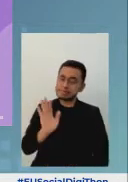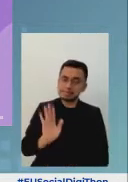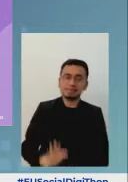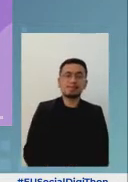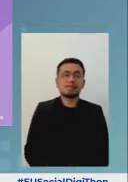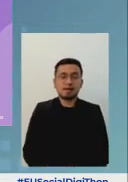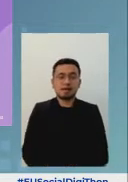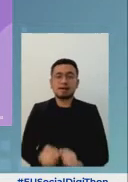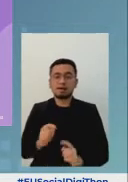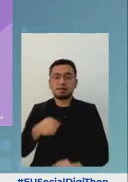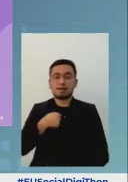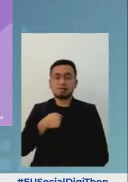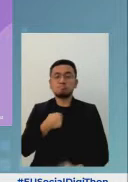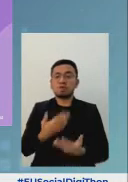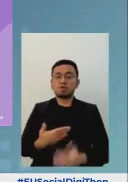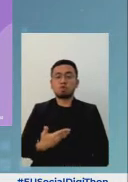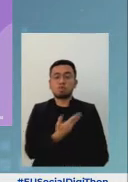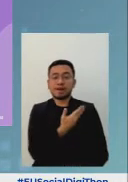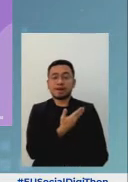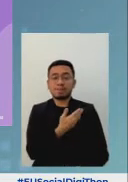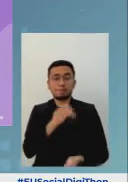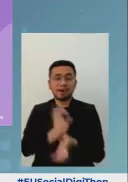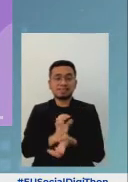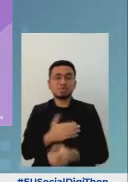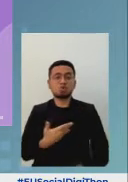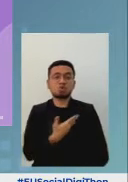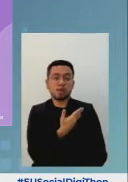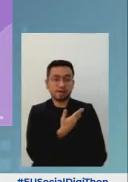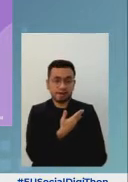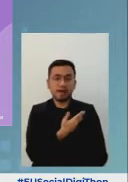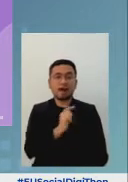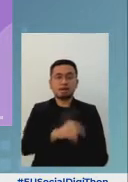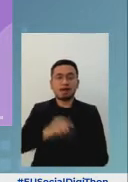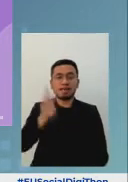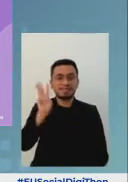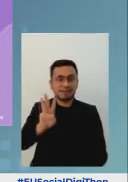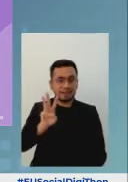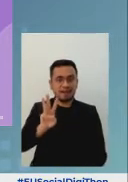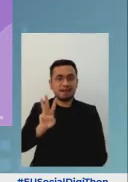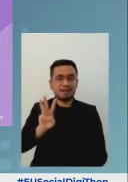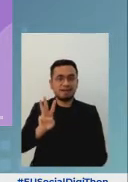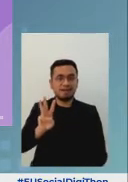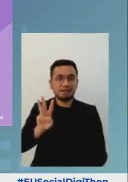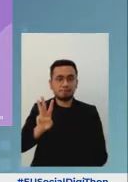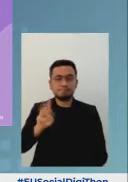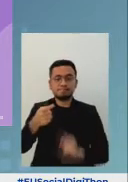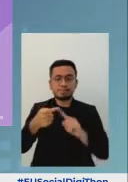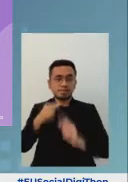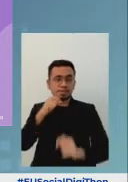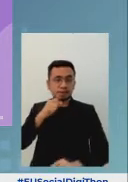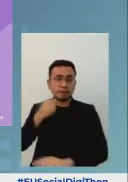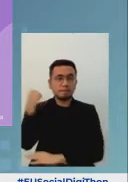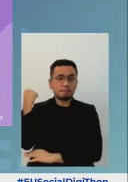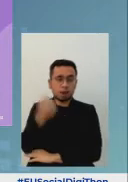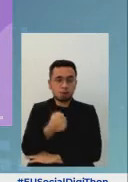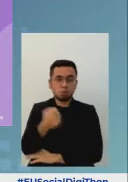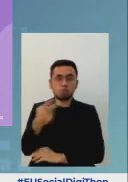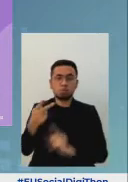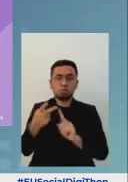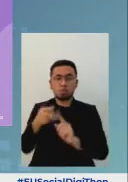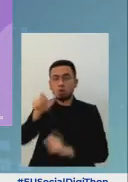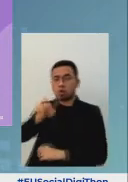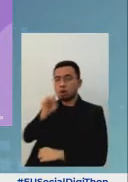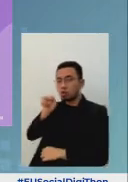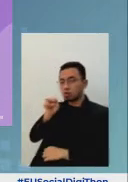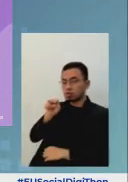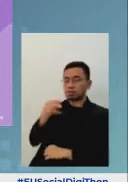proses bullying ya, ada tiga pihak. Tiga pihak itu adalah pelaku, ya, terus kemudian penonton